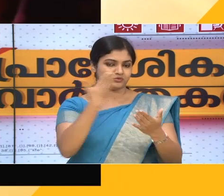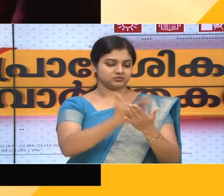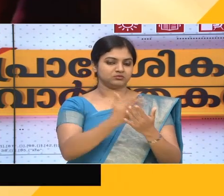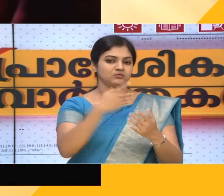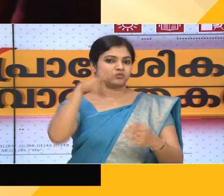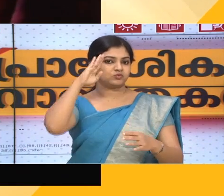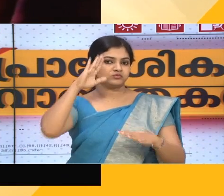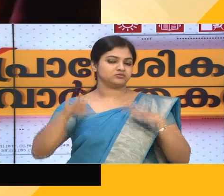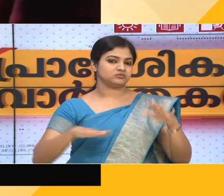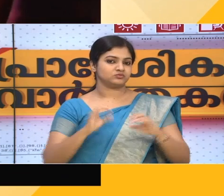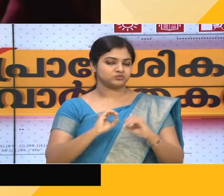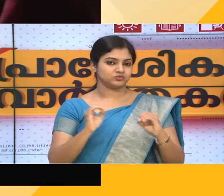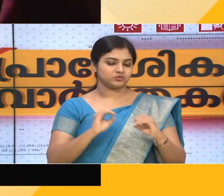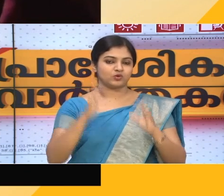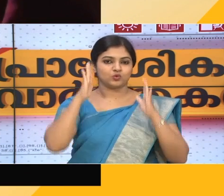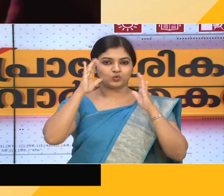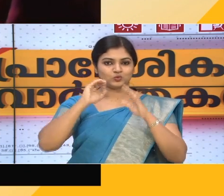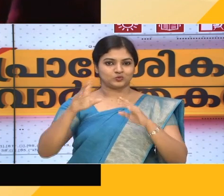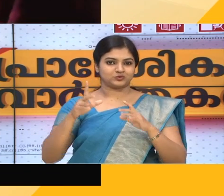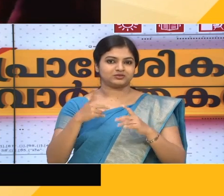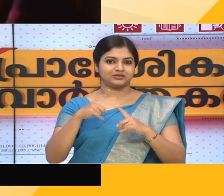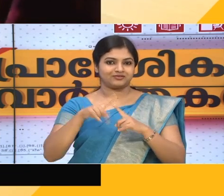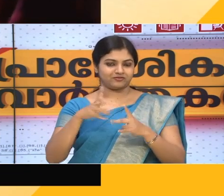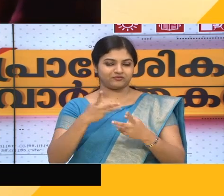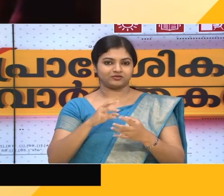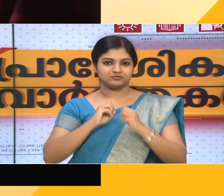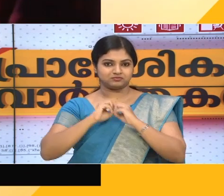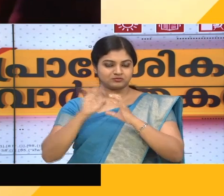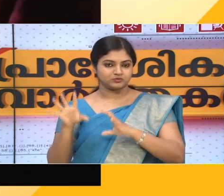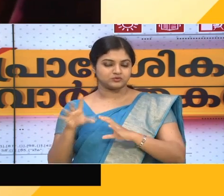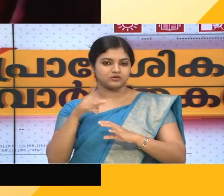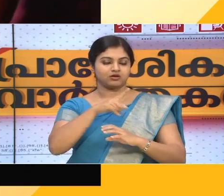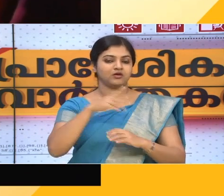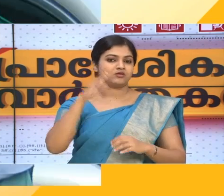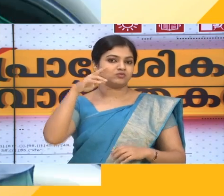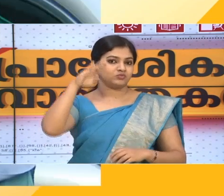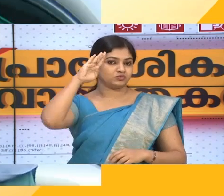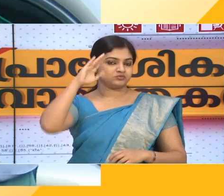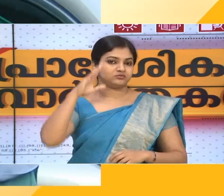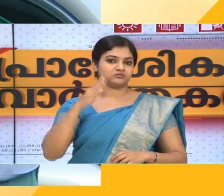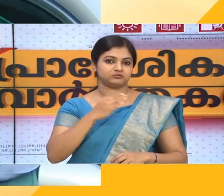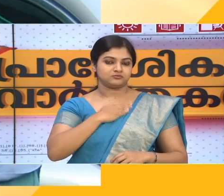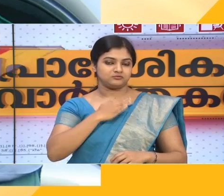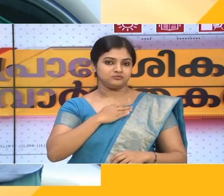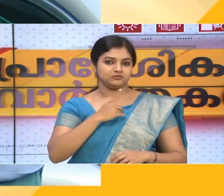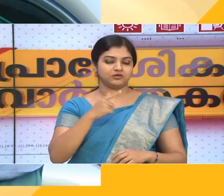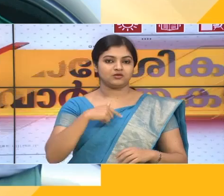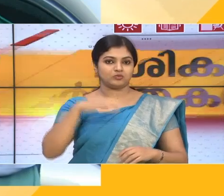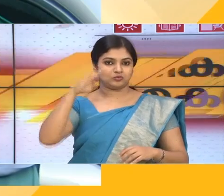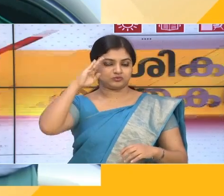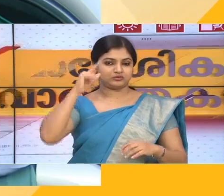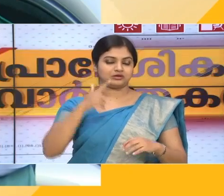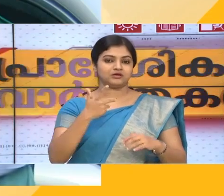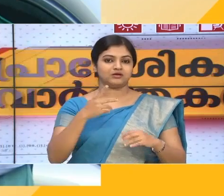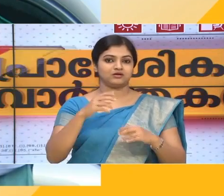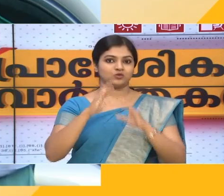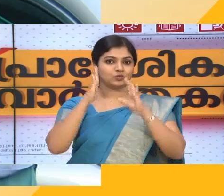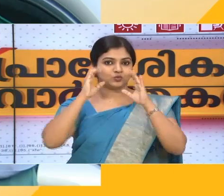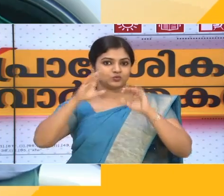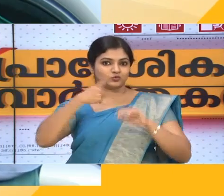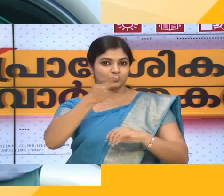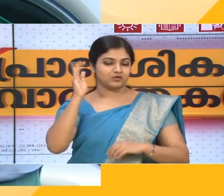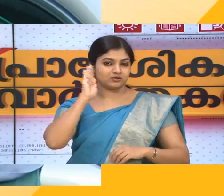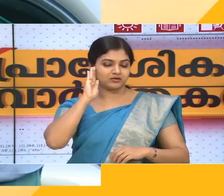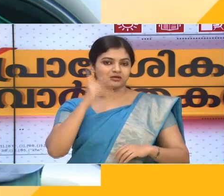മാധ്യമങ്ങളെ സമീപിച്ചു. വാർത്ത പുറത്തുവന്നതോടെ പോലീസിന് കുറ്റക്കാർക്കെതിരെ കേസെടുക്കേണ്ടി വന്നു. എന്നാൽ പ്രതികളെ പിടികൂടാൻ പോലീസ് തയ്യാറാകുന്നില്ല എന്ന്